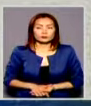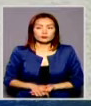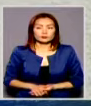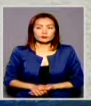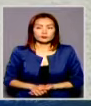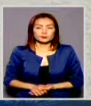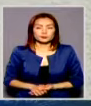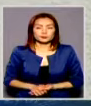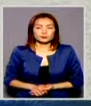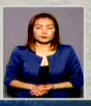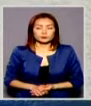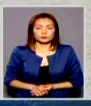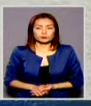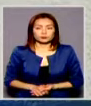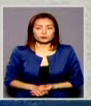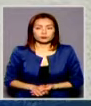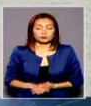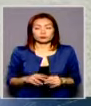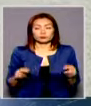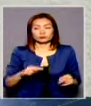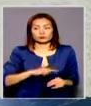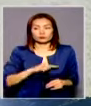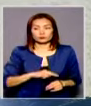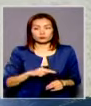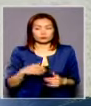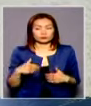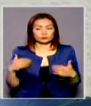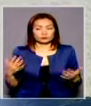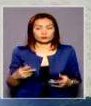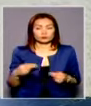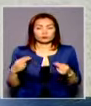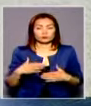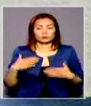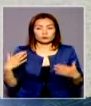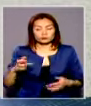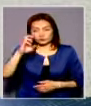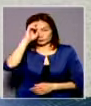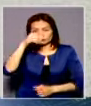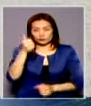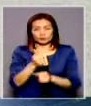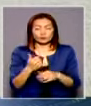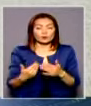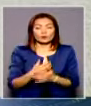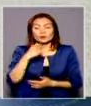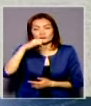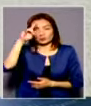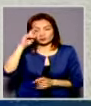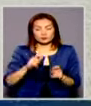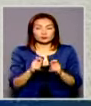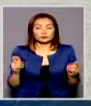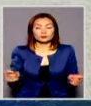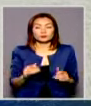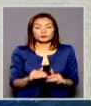Сізге осындай адал да абыройлы қызметіңіз үшін шынайы алғысымыз шексіз. Мемлекет басшысы ұсынған жаңа Қазақстанды құруда